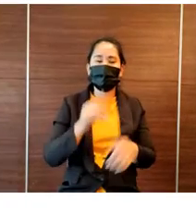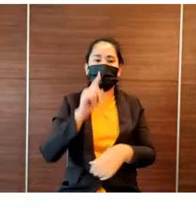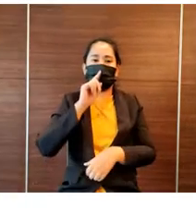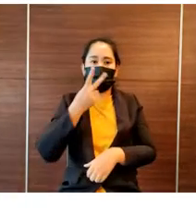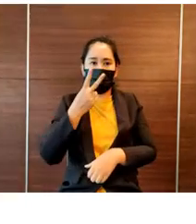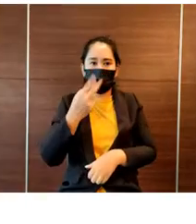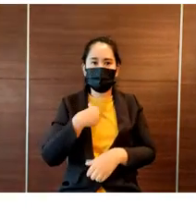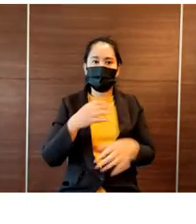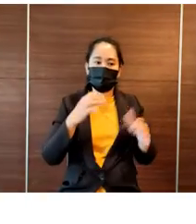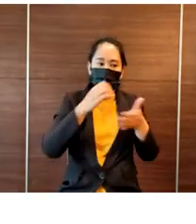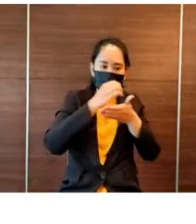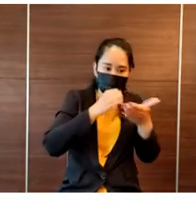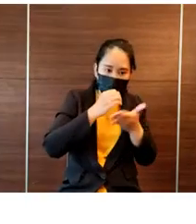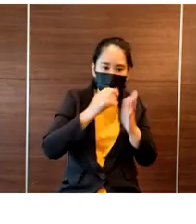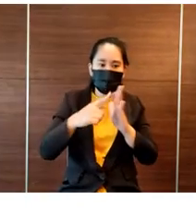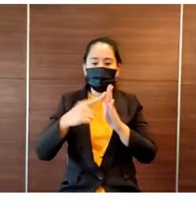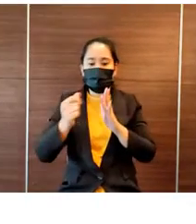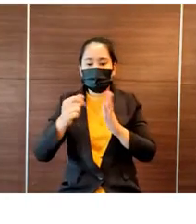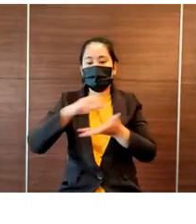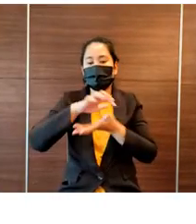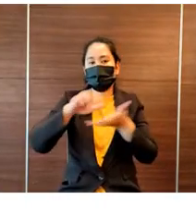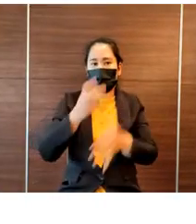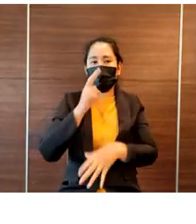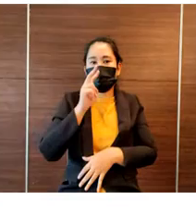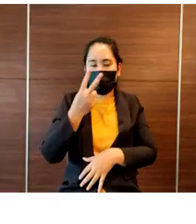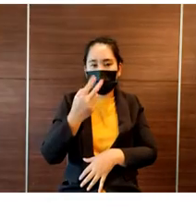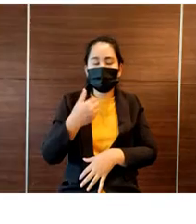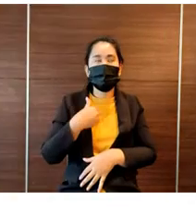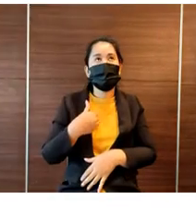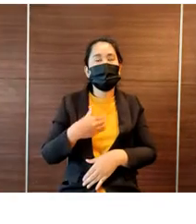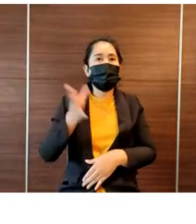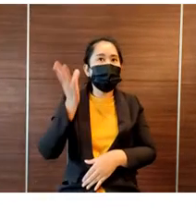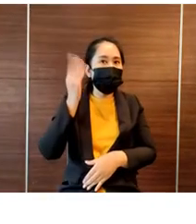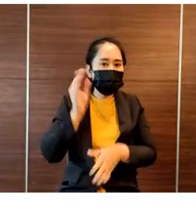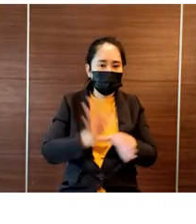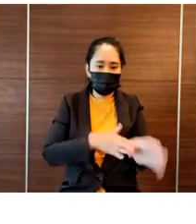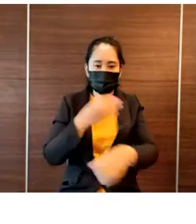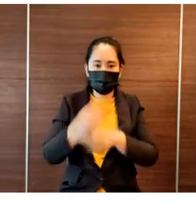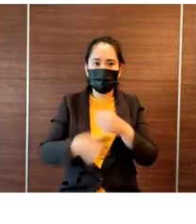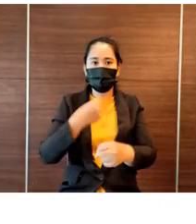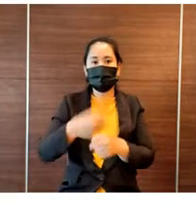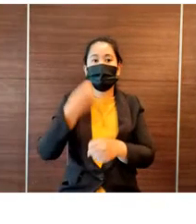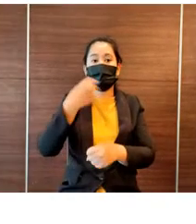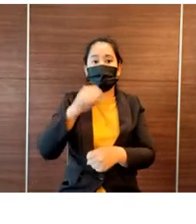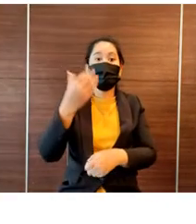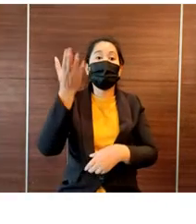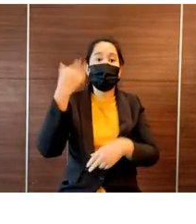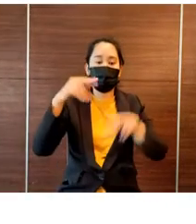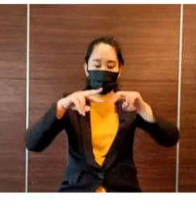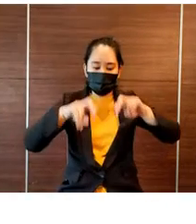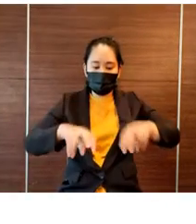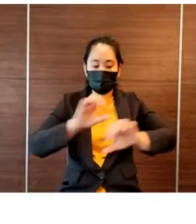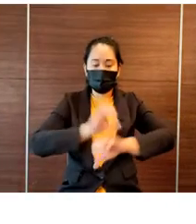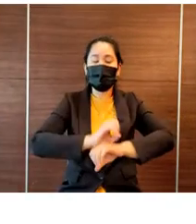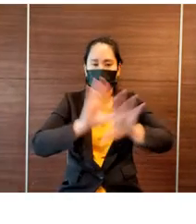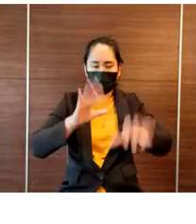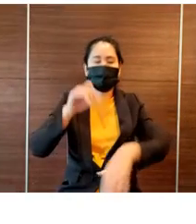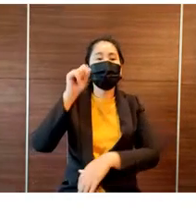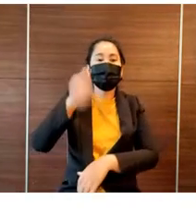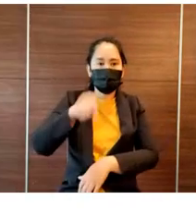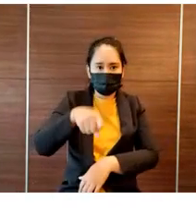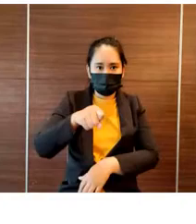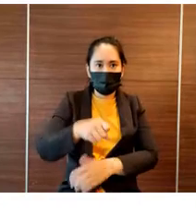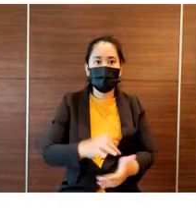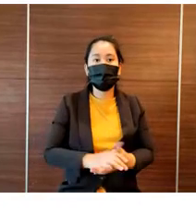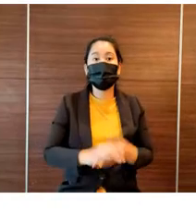เรื่องการใช้สารเสพติดมาตั้งแต่แรกเลยช่วงประมาณสัก10ปีที่แล้วเนี่ยมีงานวิจัยอย่างชัดเจนว่ามันเป็นอย่างนั้นจริง